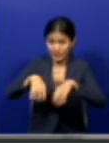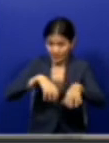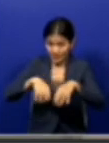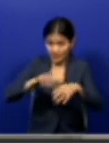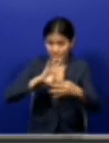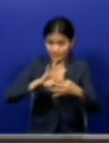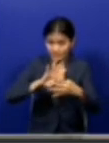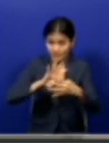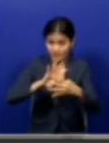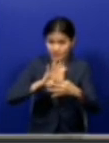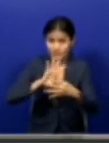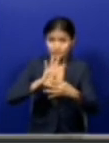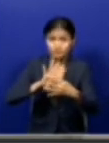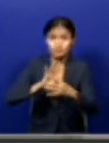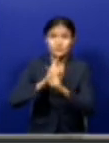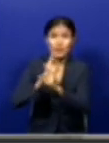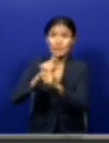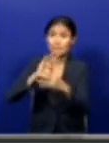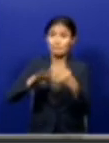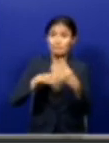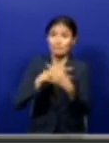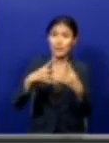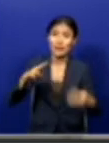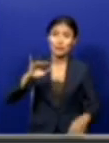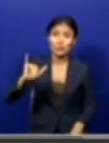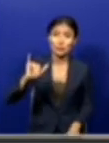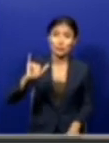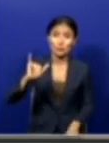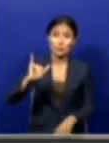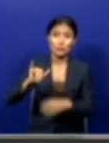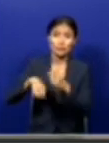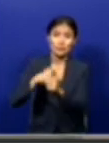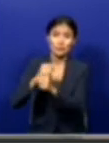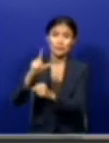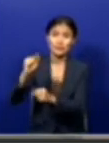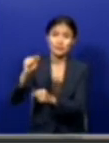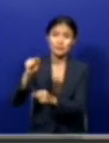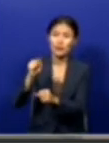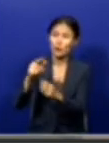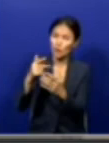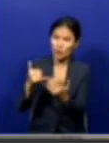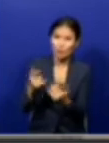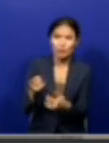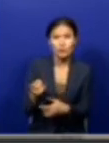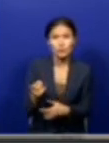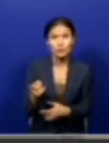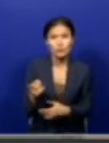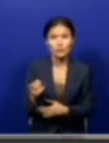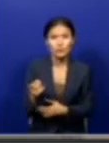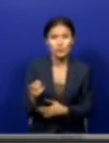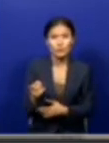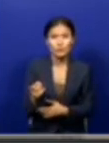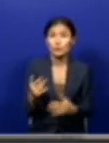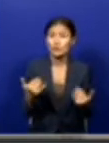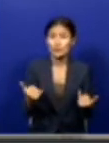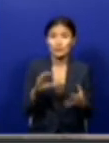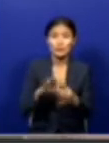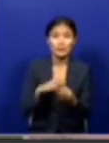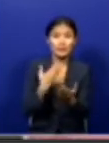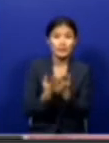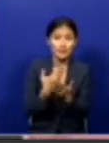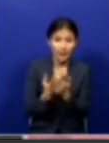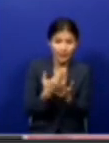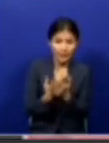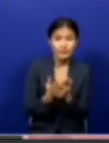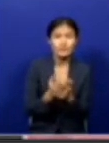าติ20ปีเนี่ยตอนนี้ก็เหลืออีกไม่กี่ปีแล้วครับ10กว่าปีเนี่ยสถานะการเงินการคลังเนี่ยของเราเนี่ยจะไปในทิ